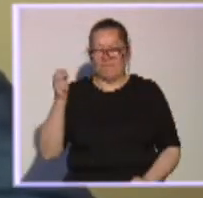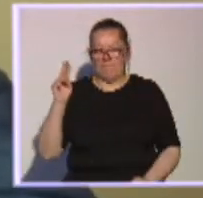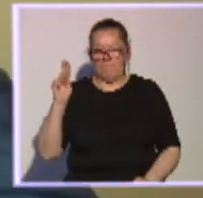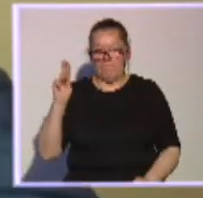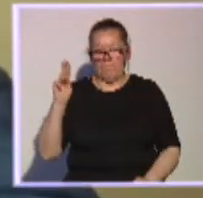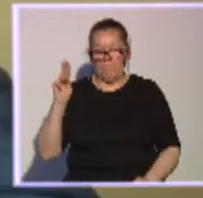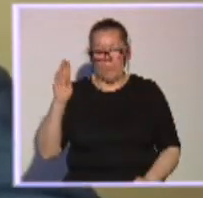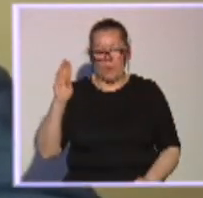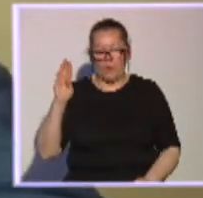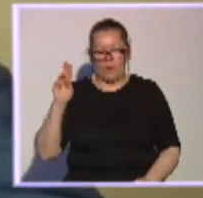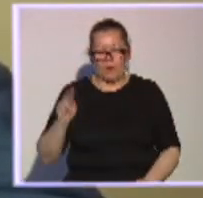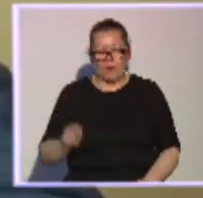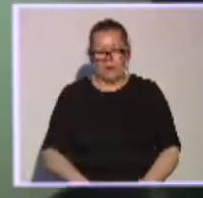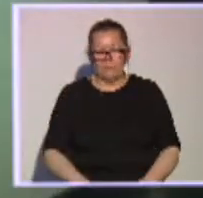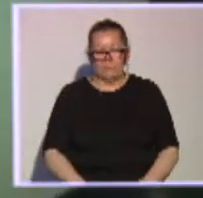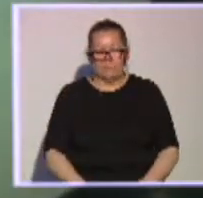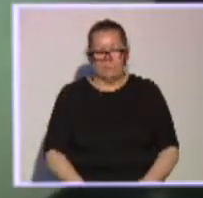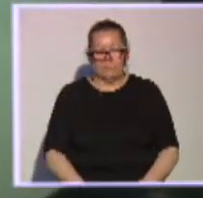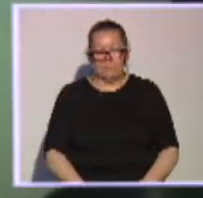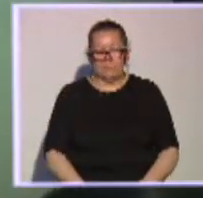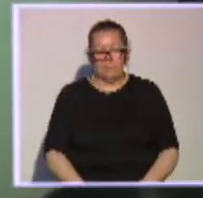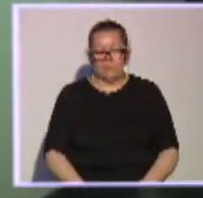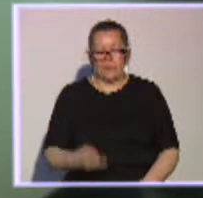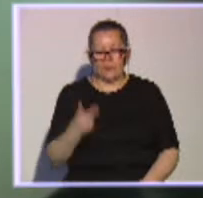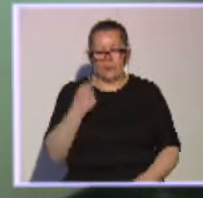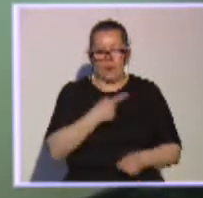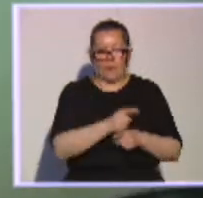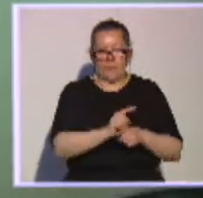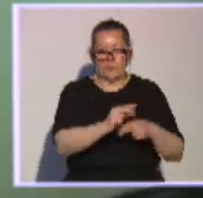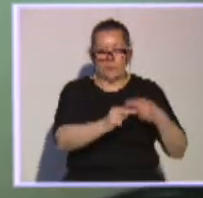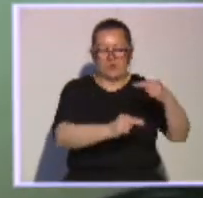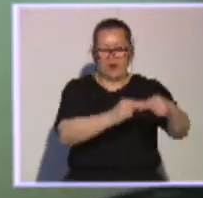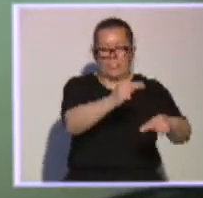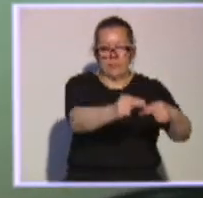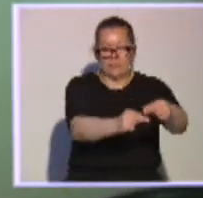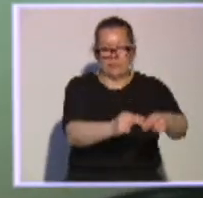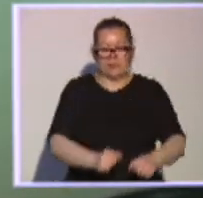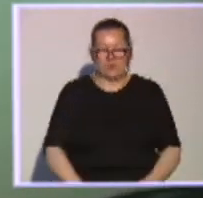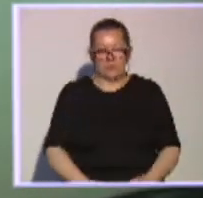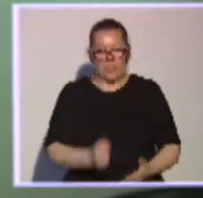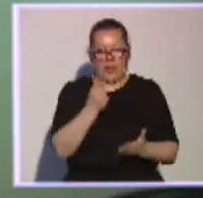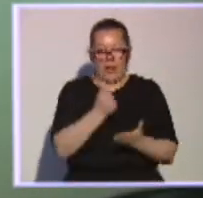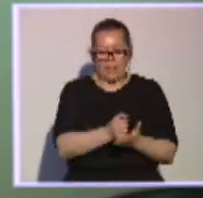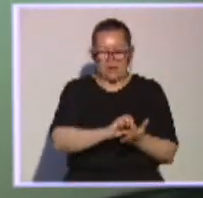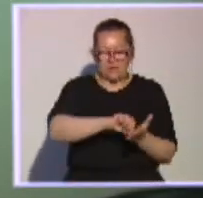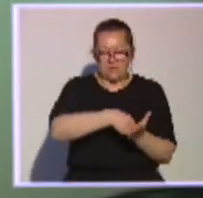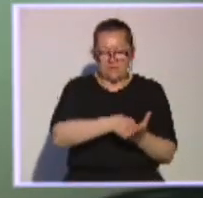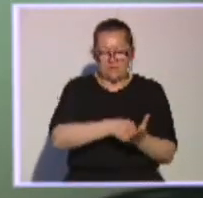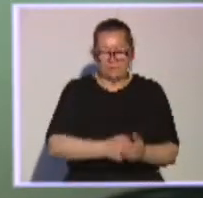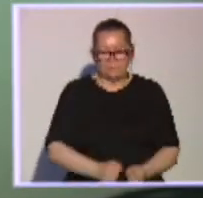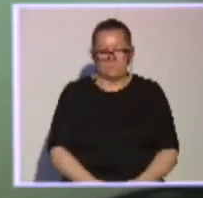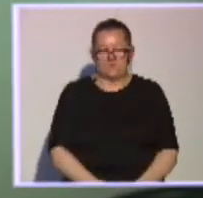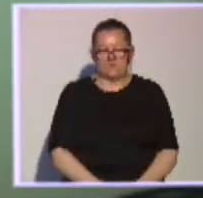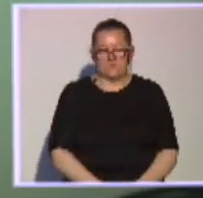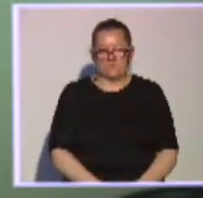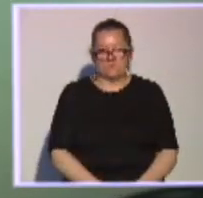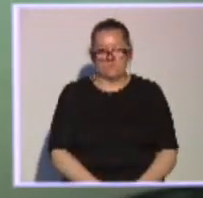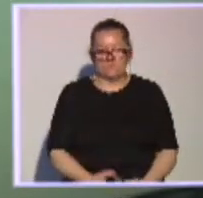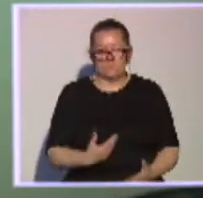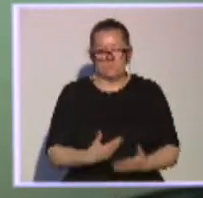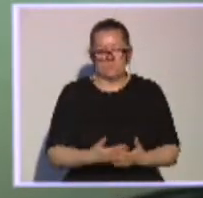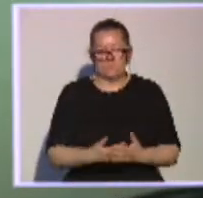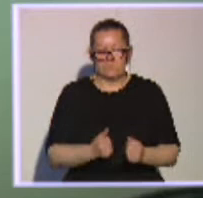Ștefanu de la Voineasa. Sunt doar 2 produse tradiționale atestate, cu atestate de produs tradițional, pentru